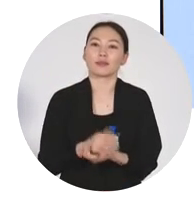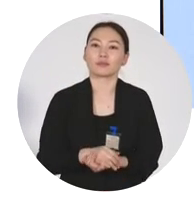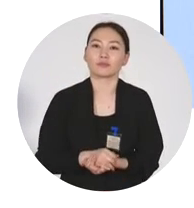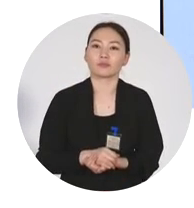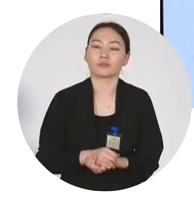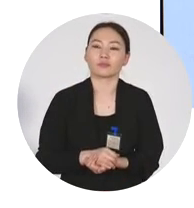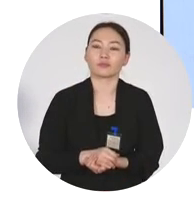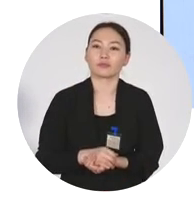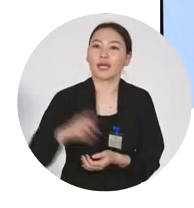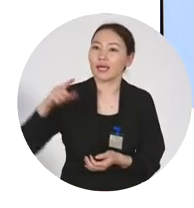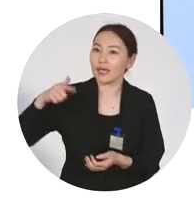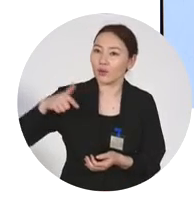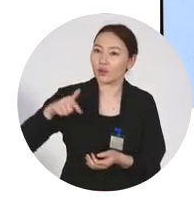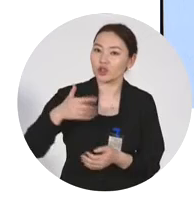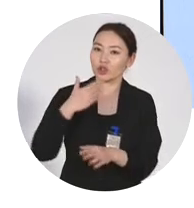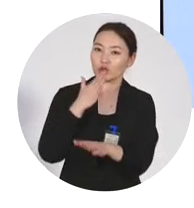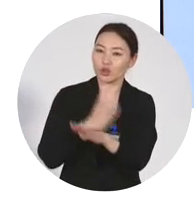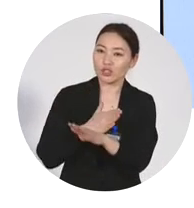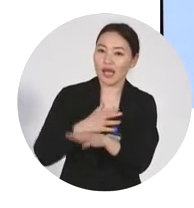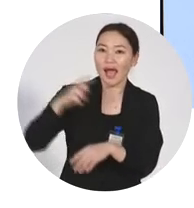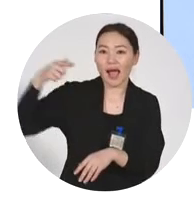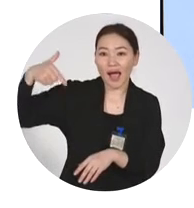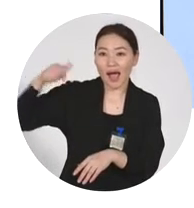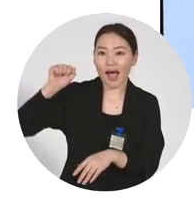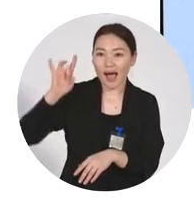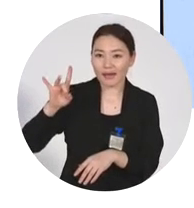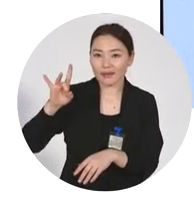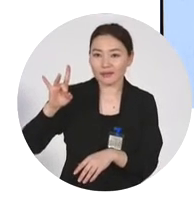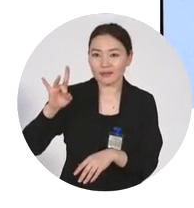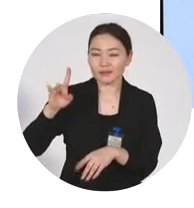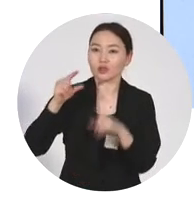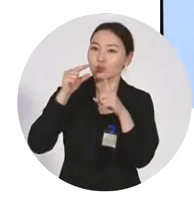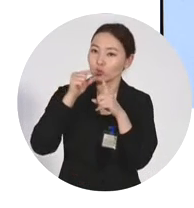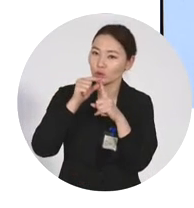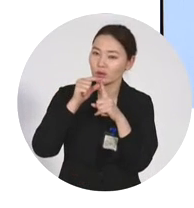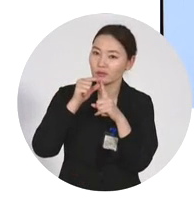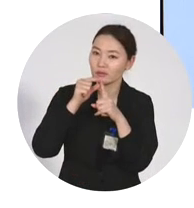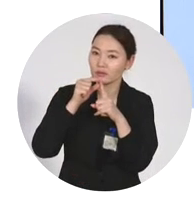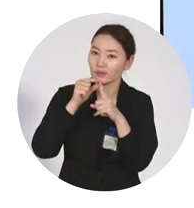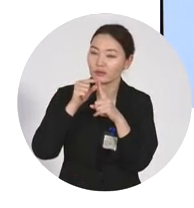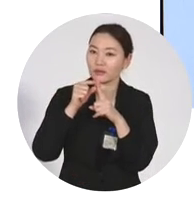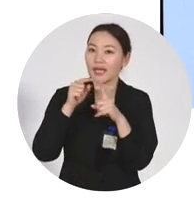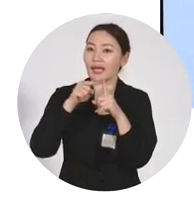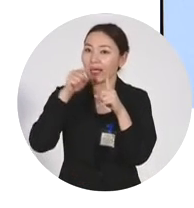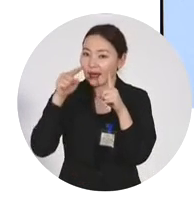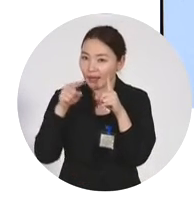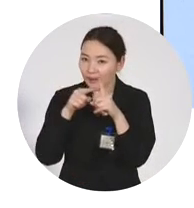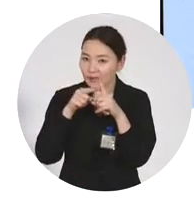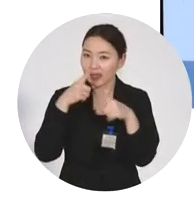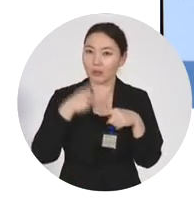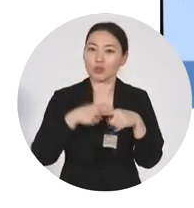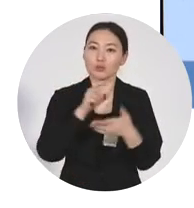гэвэлчээр төгссөн байгаа учраас за мөн энд ховлогч үсгээр ихсэн нөхцөл байгаа учраас гидс чирэх ёстой гэдгээ мартаж